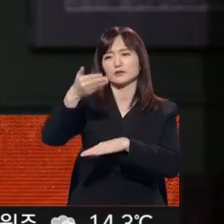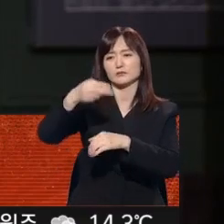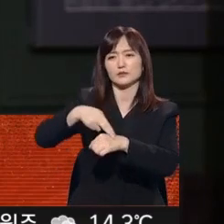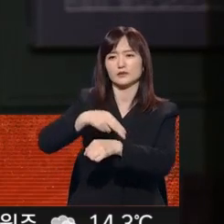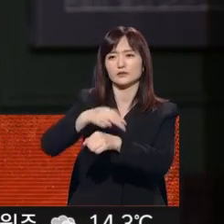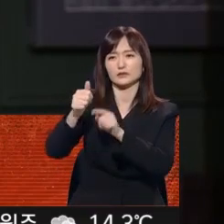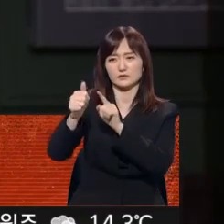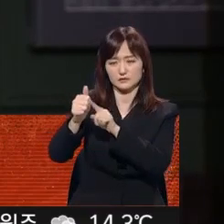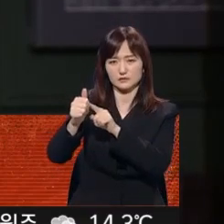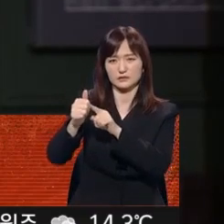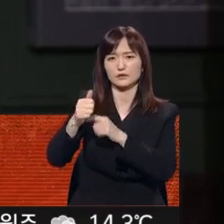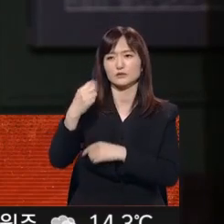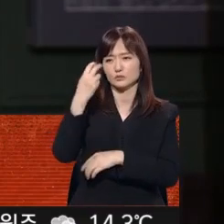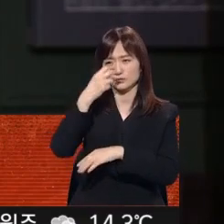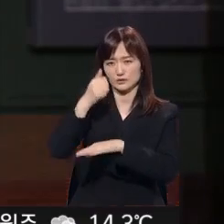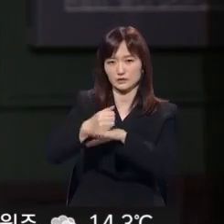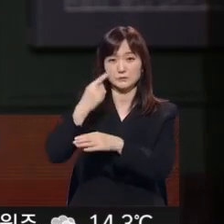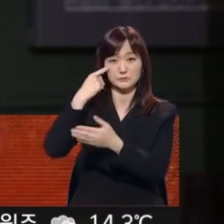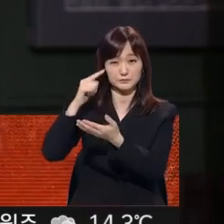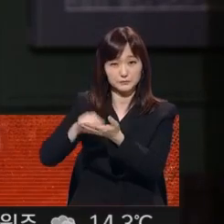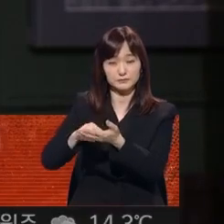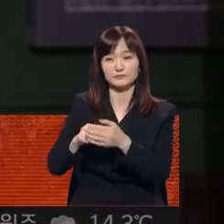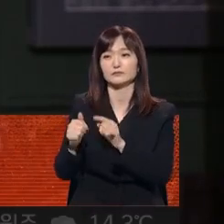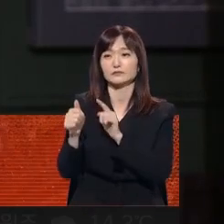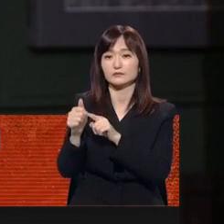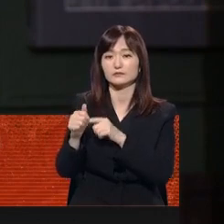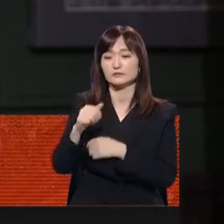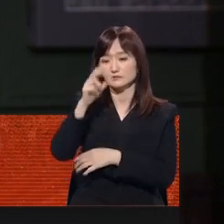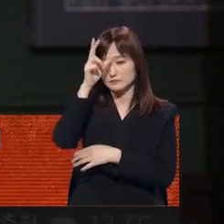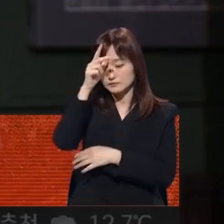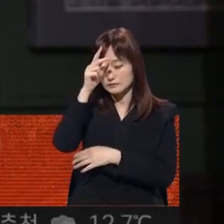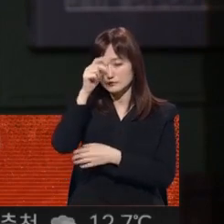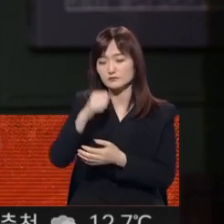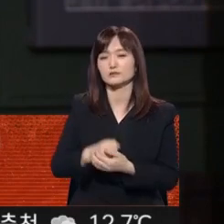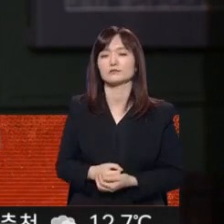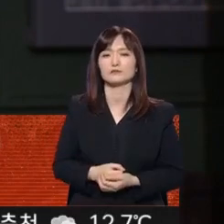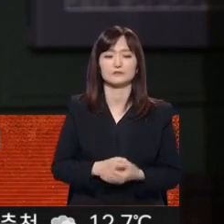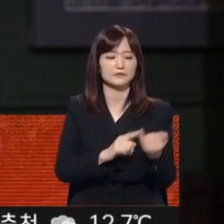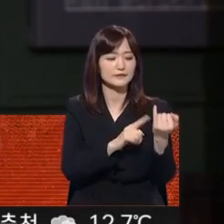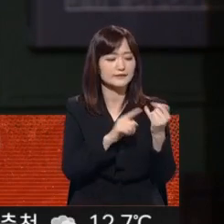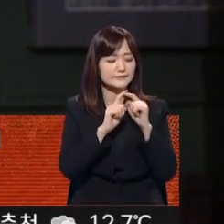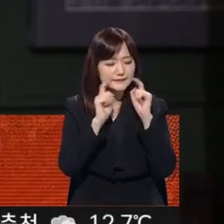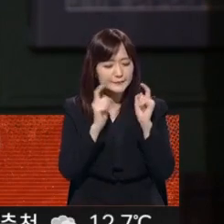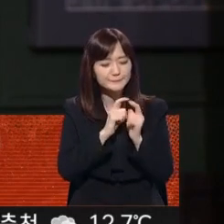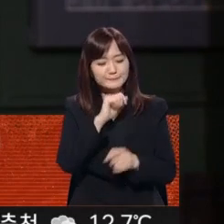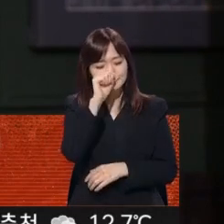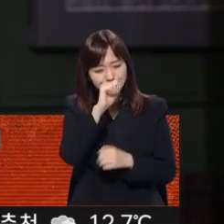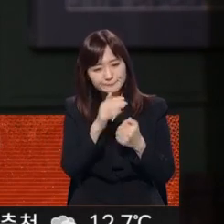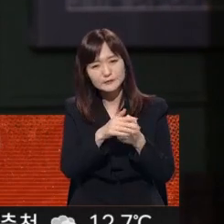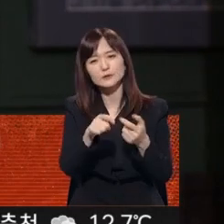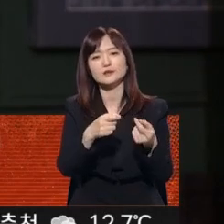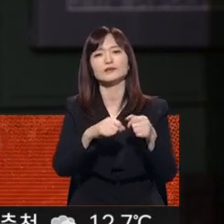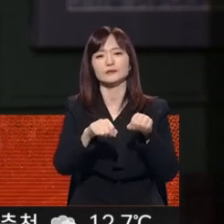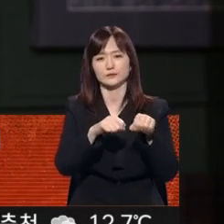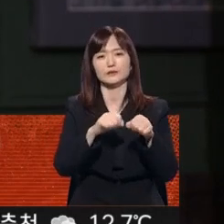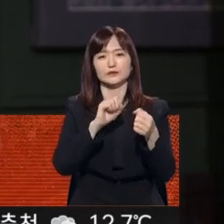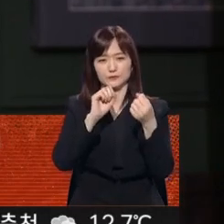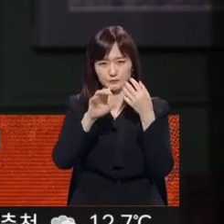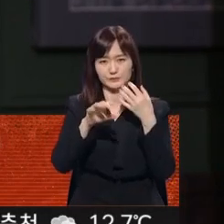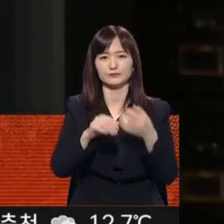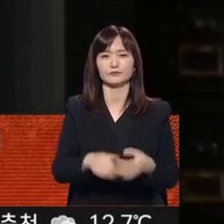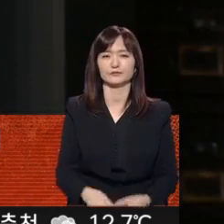것으로 경찰 조사 결과 드러났습니다이 남성은 경찰에서 개인적인 호감 때문에 이런 짓을 저질렀다고 진술했습니다